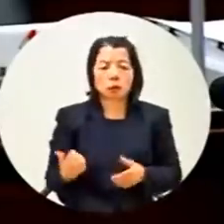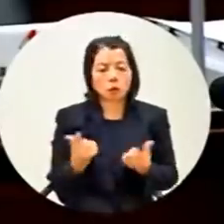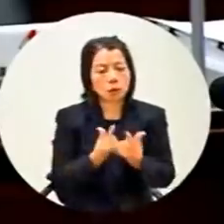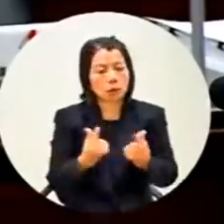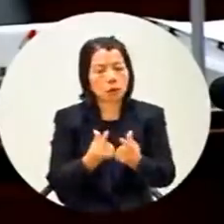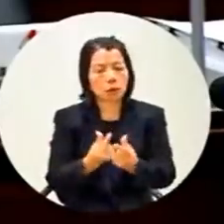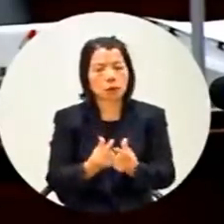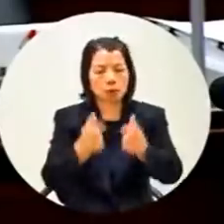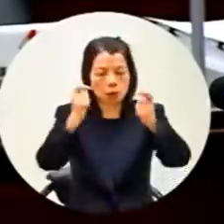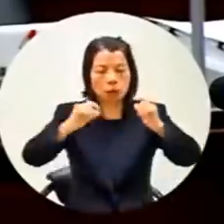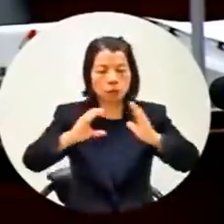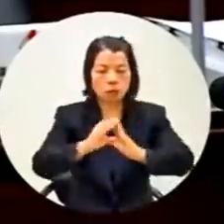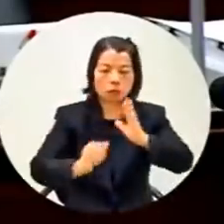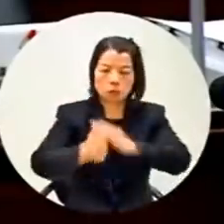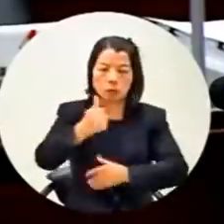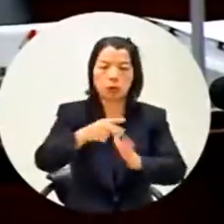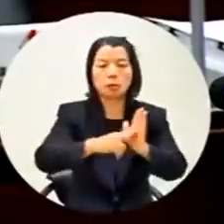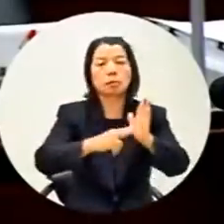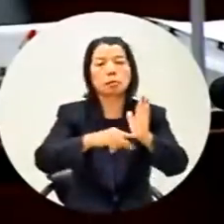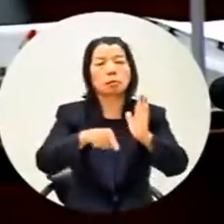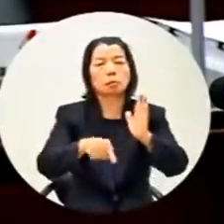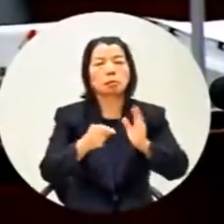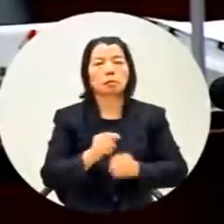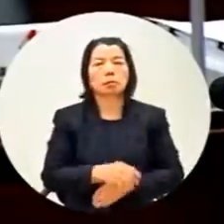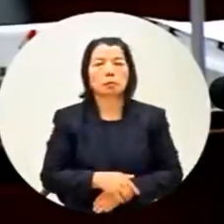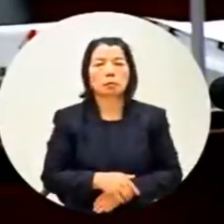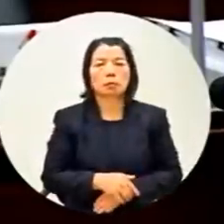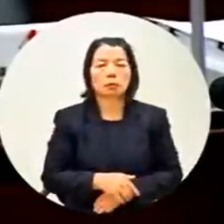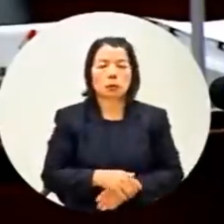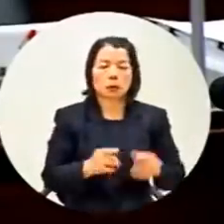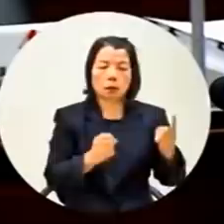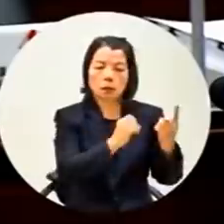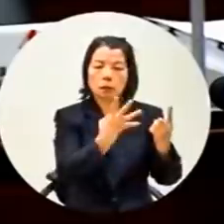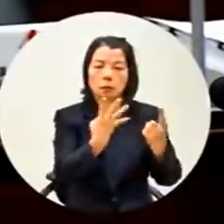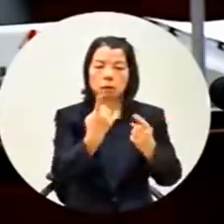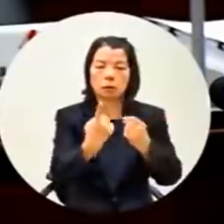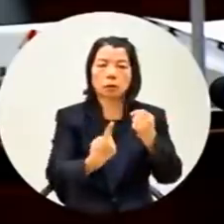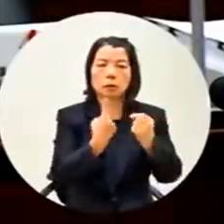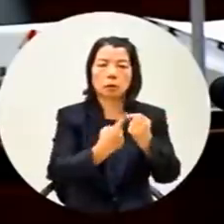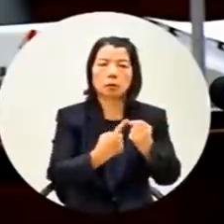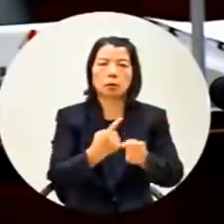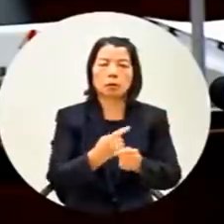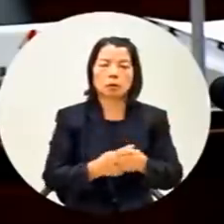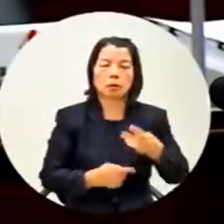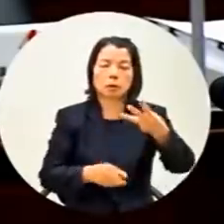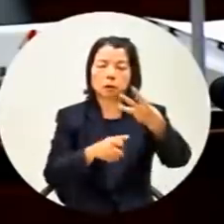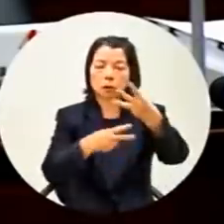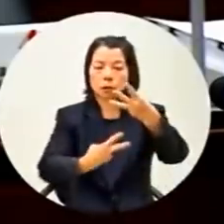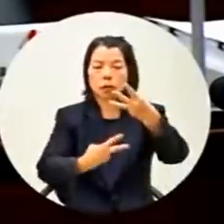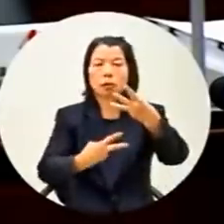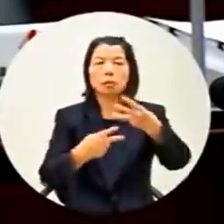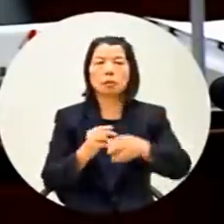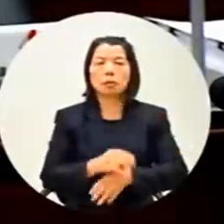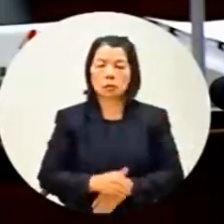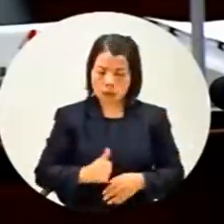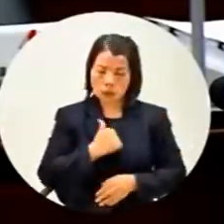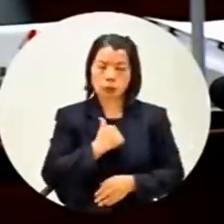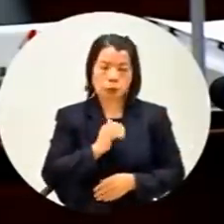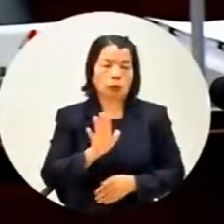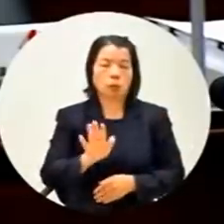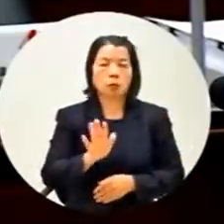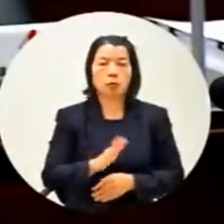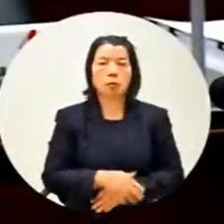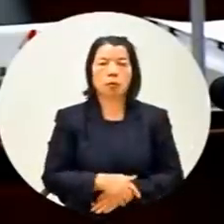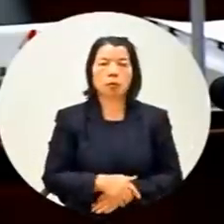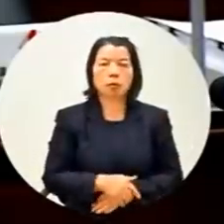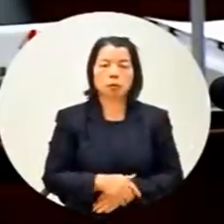的，据了解就是在104年的3月2号的确有